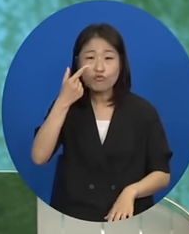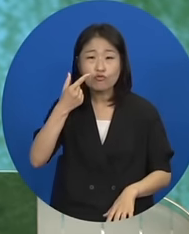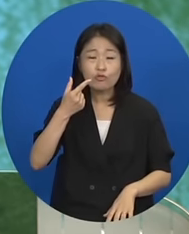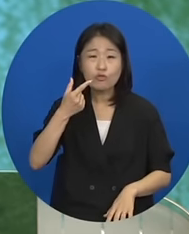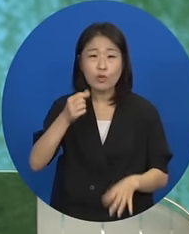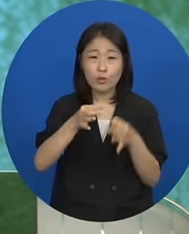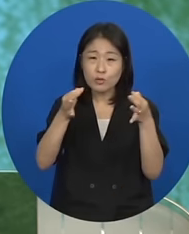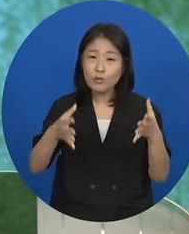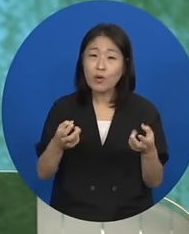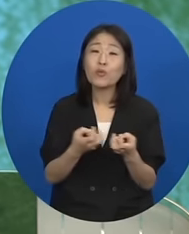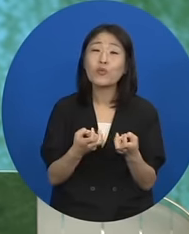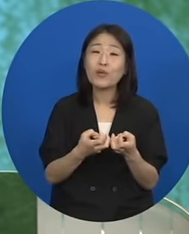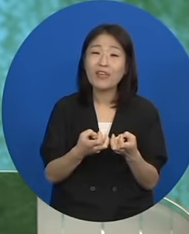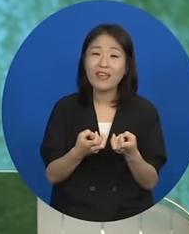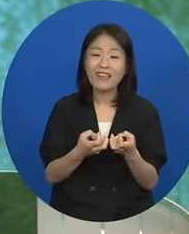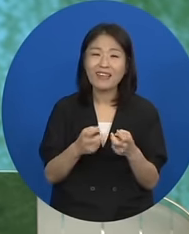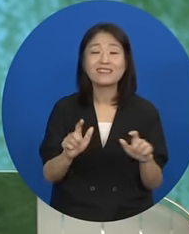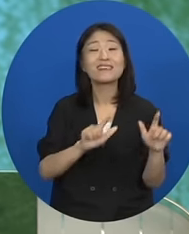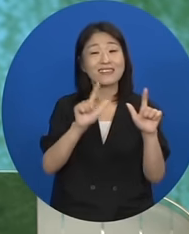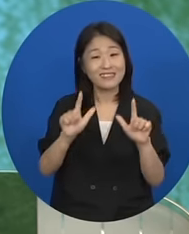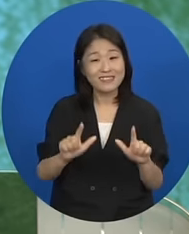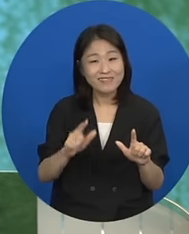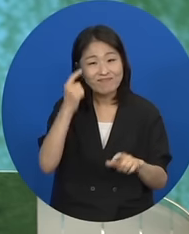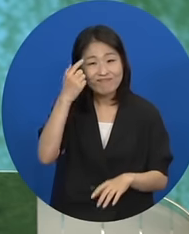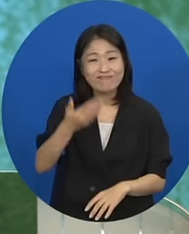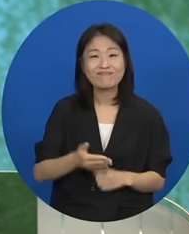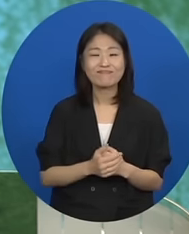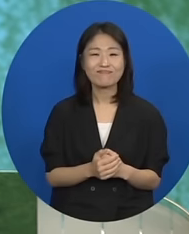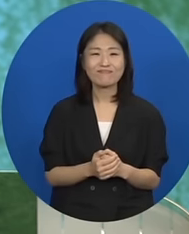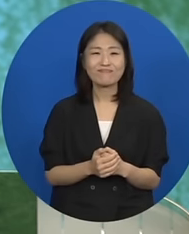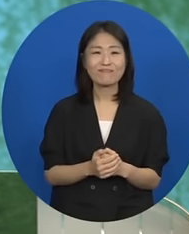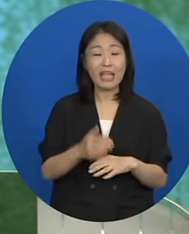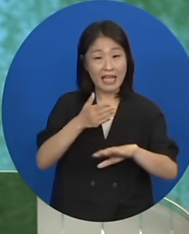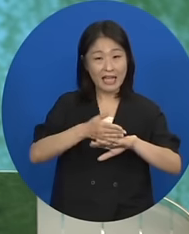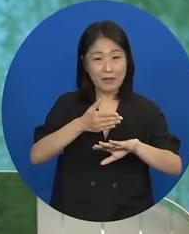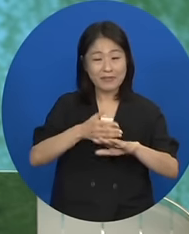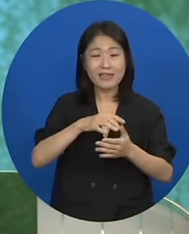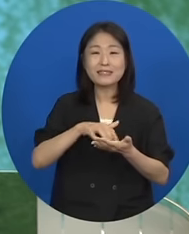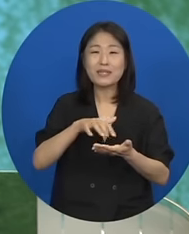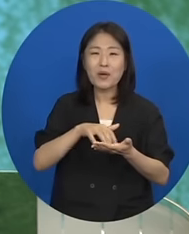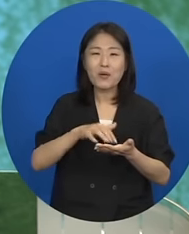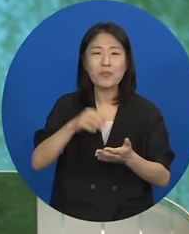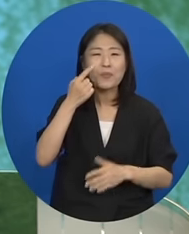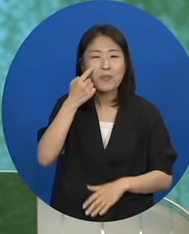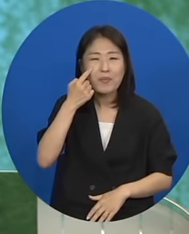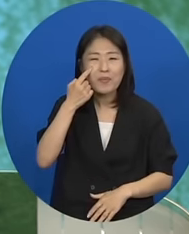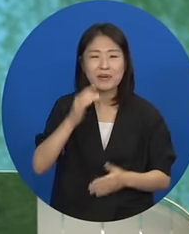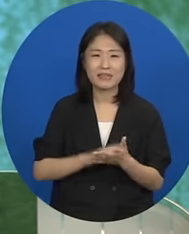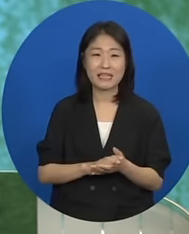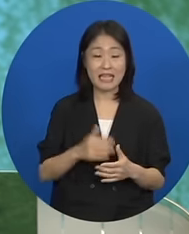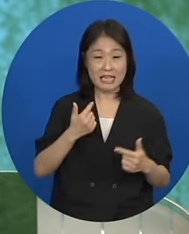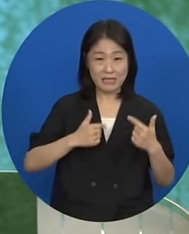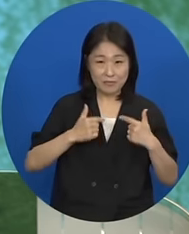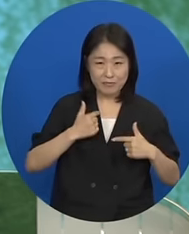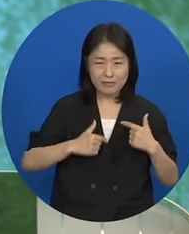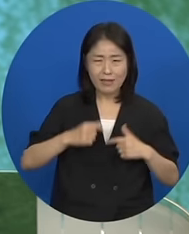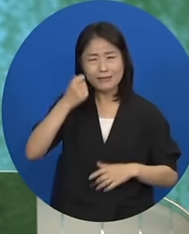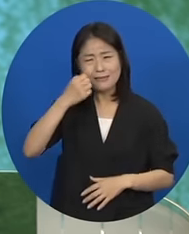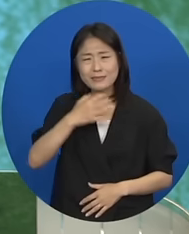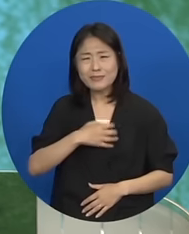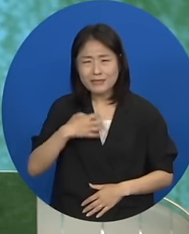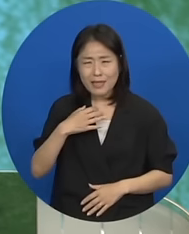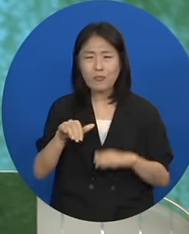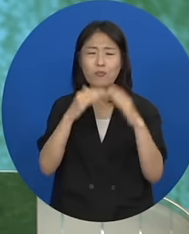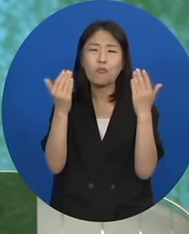감사를 한번 세워 보시길 바랍니다 하나님께서는 우리에게 기 때나 슬 때나 범사에 모든